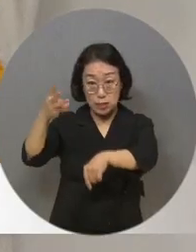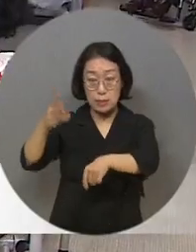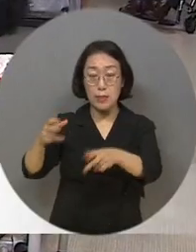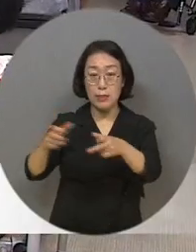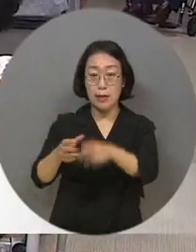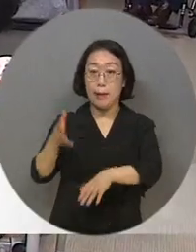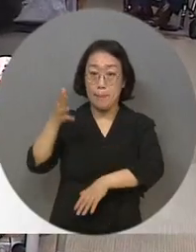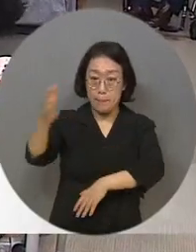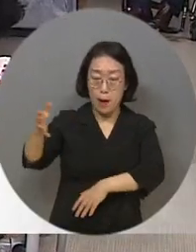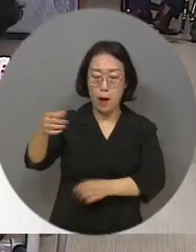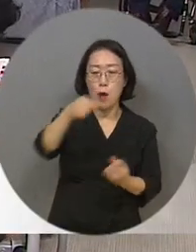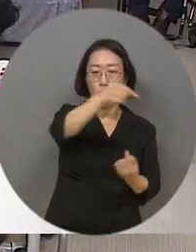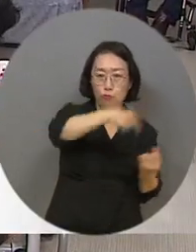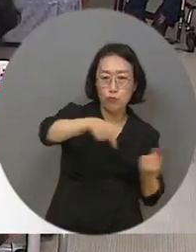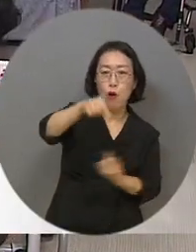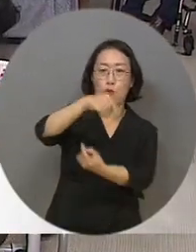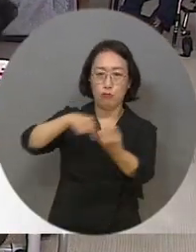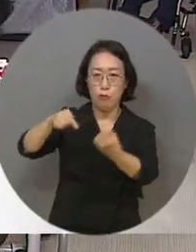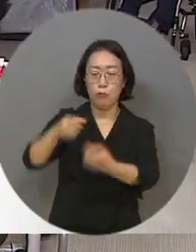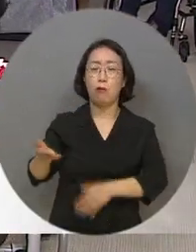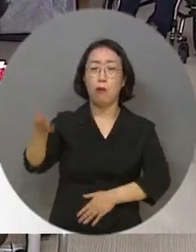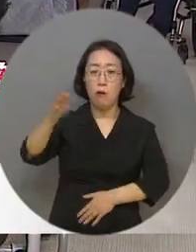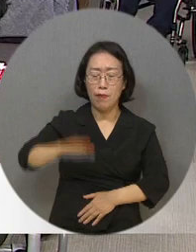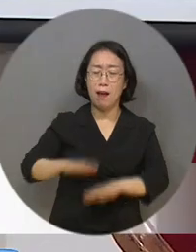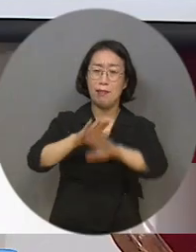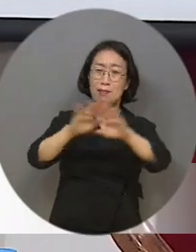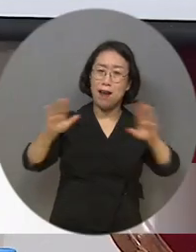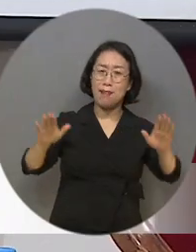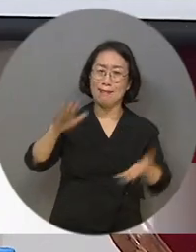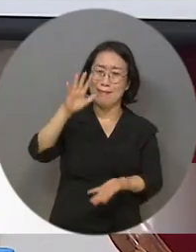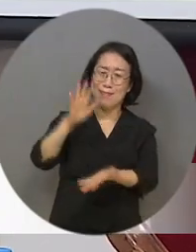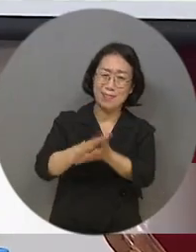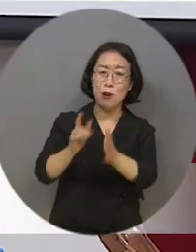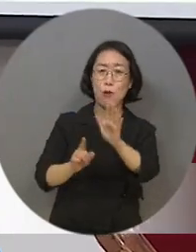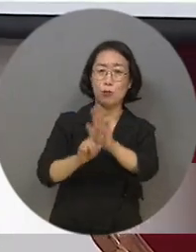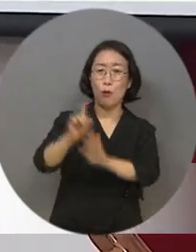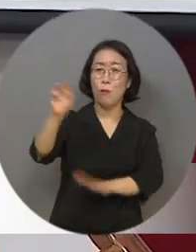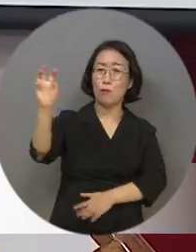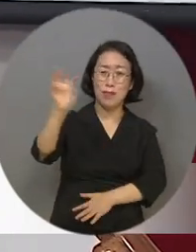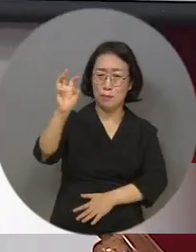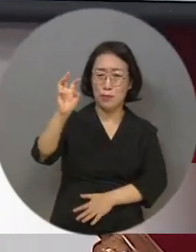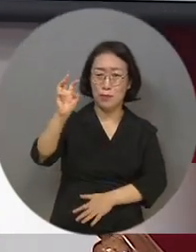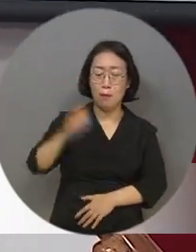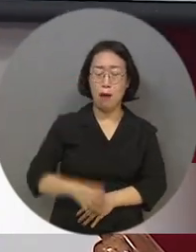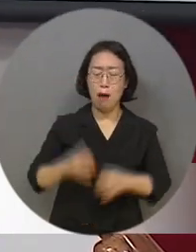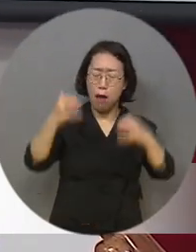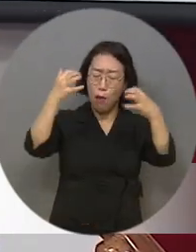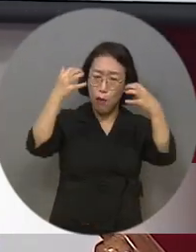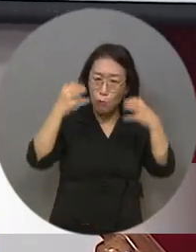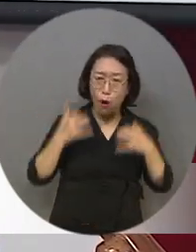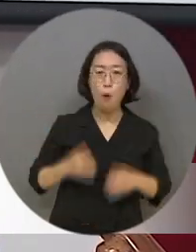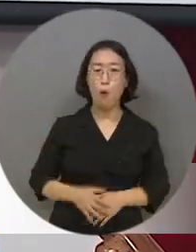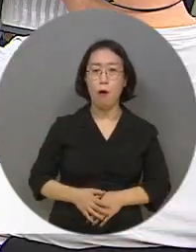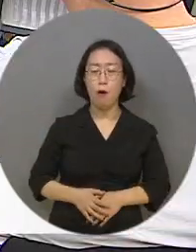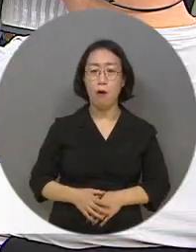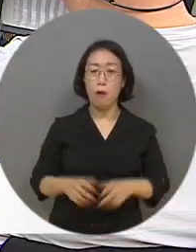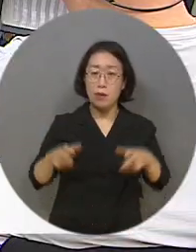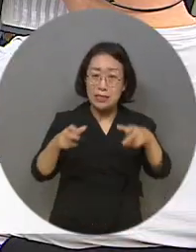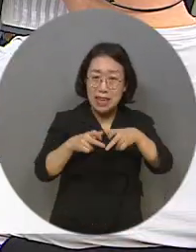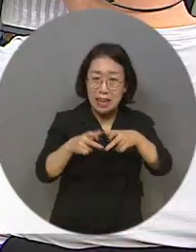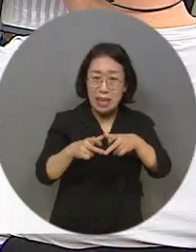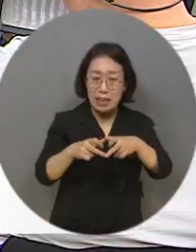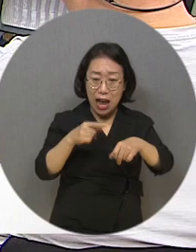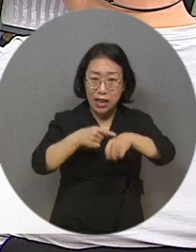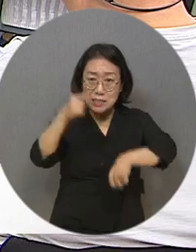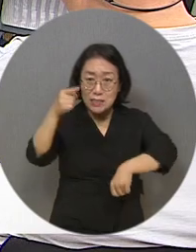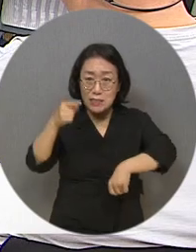전용 시간으로 운영됩니다. 하지만 한낮의 기온이 30도를 웃도는 여름철에는 너무 더워서 장애인 전용